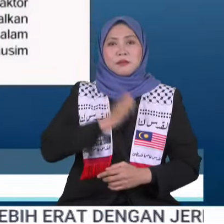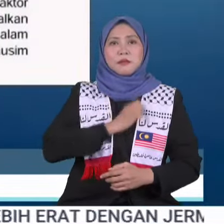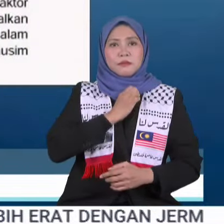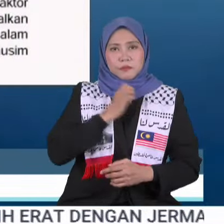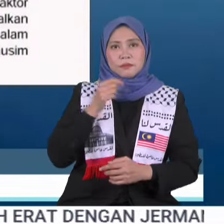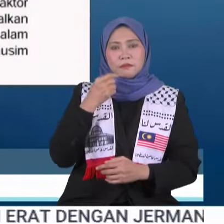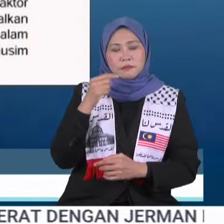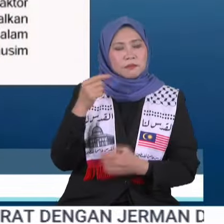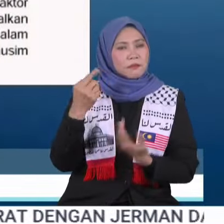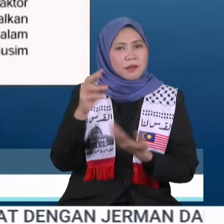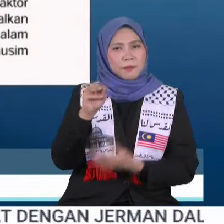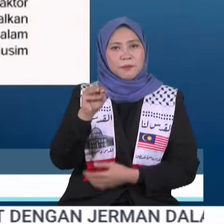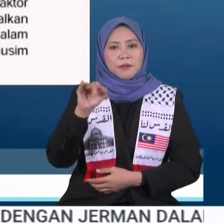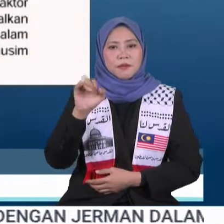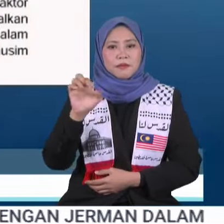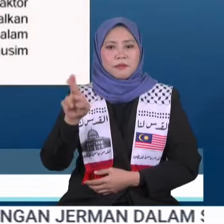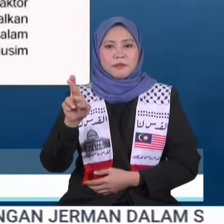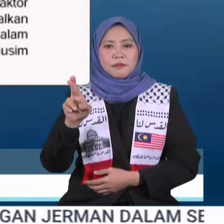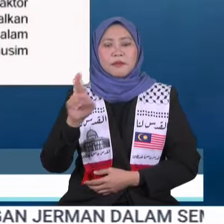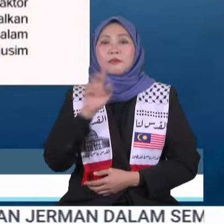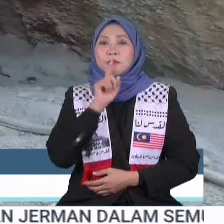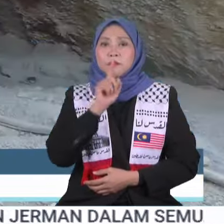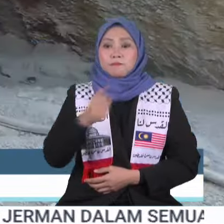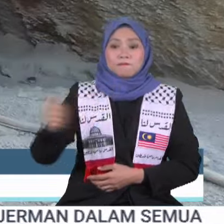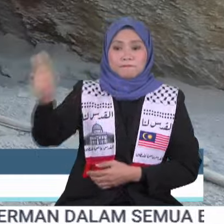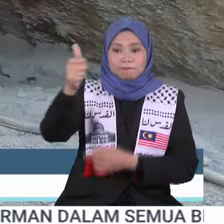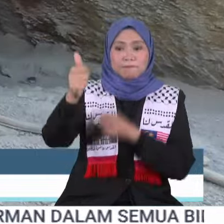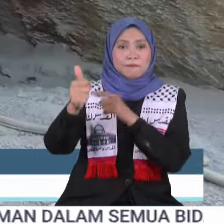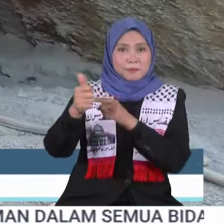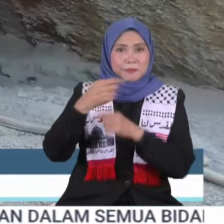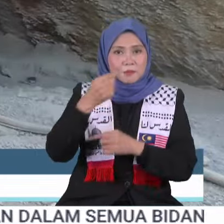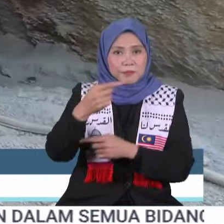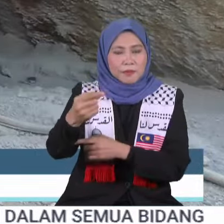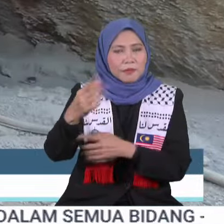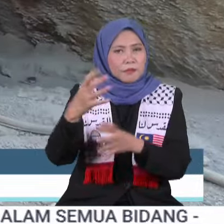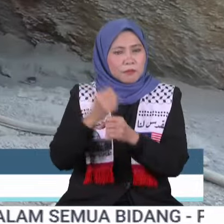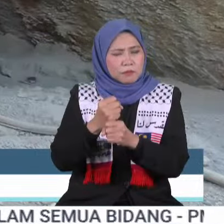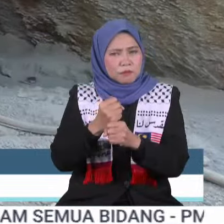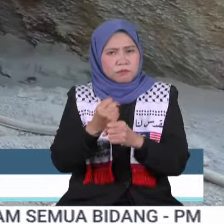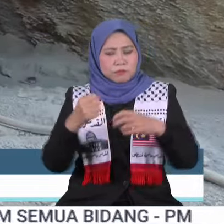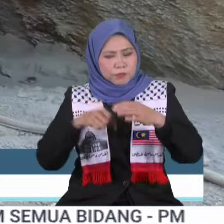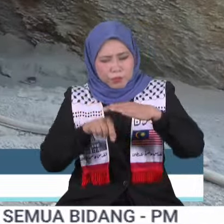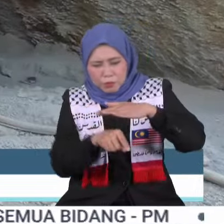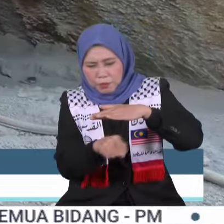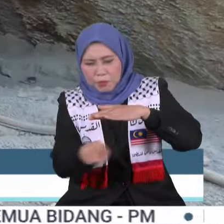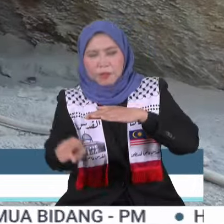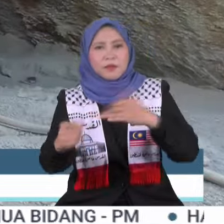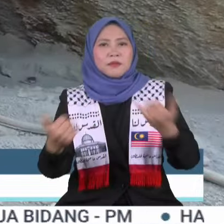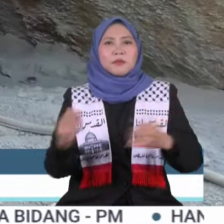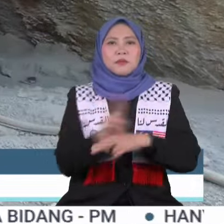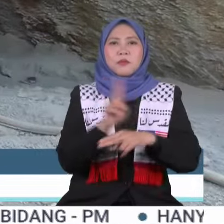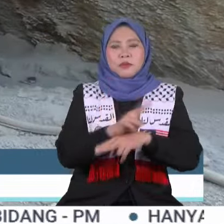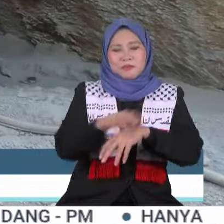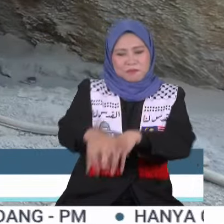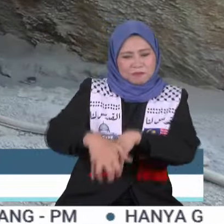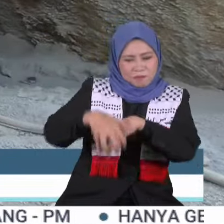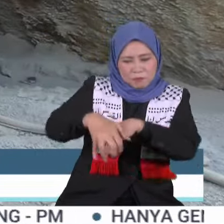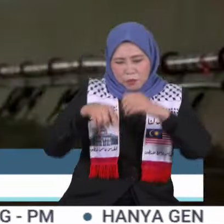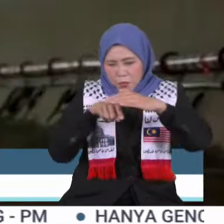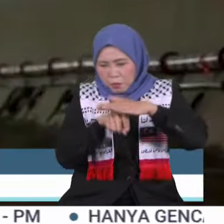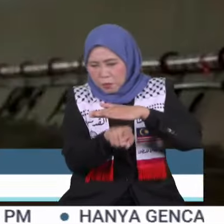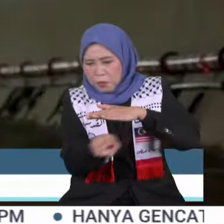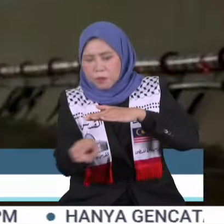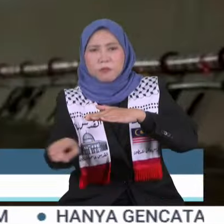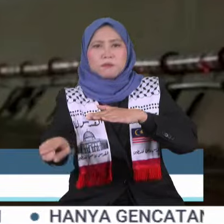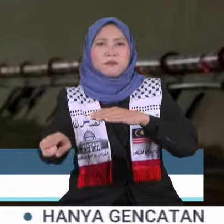raing S berhad mrl Datuk Seri Darwis Abdul Razak menyatakan pencapaian tersebut disokong teknologi pengorekan terowong